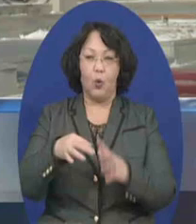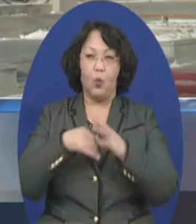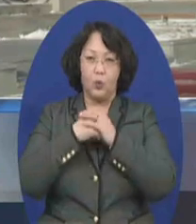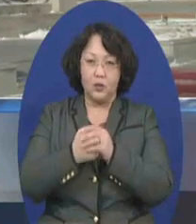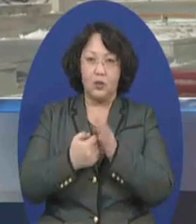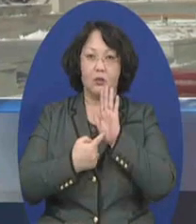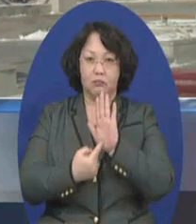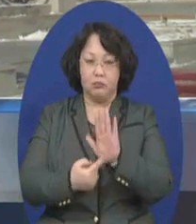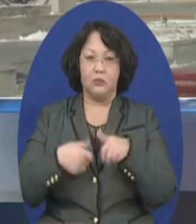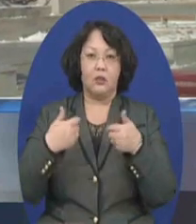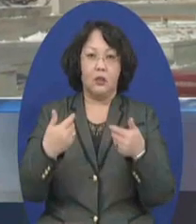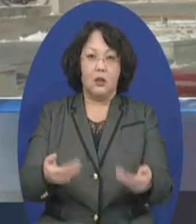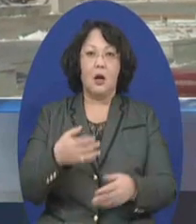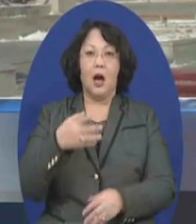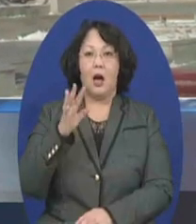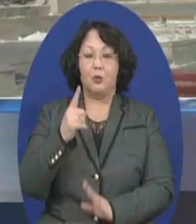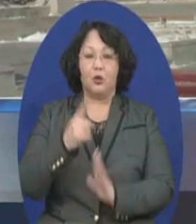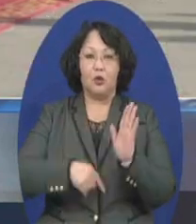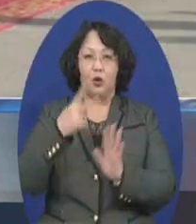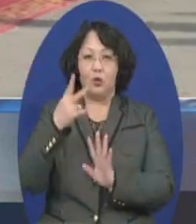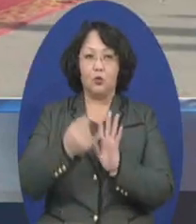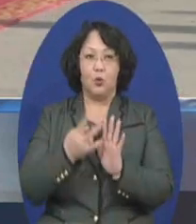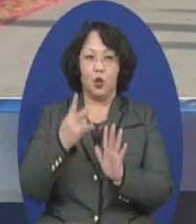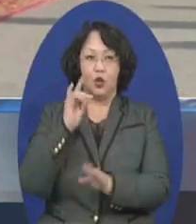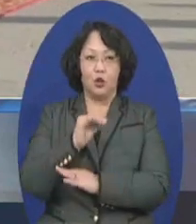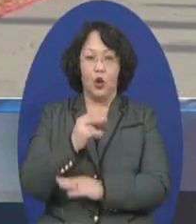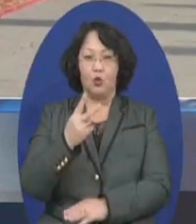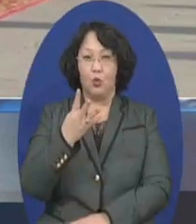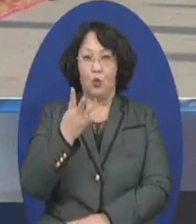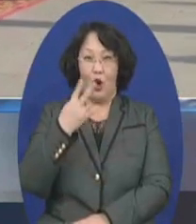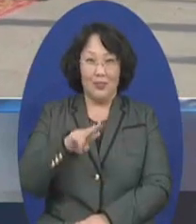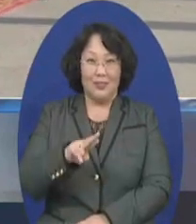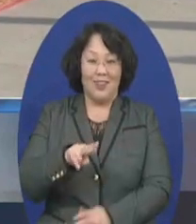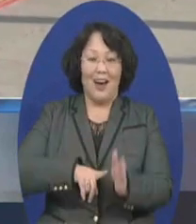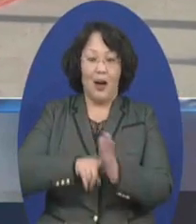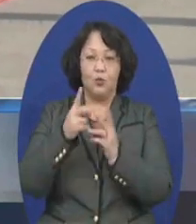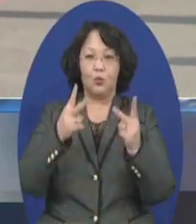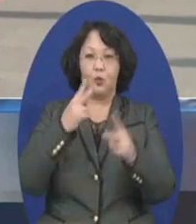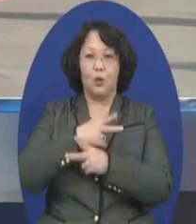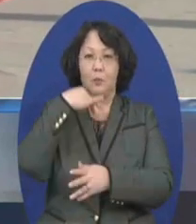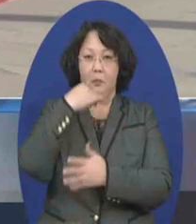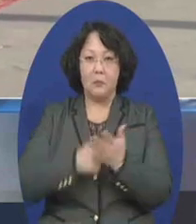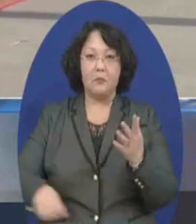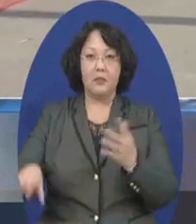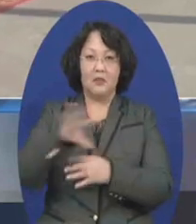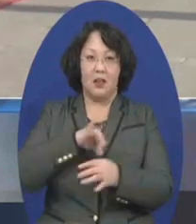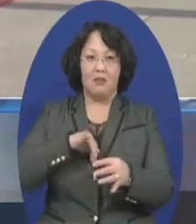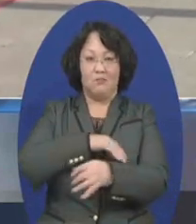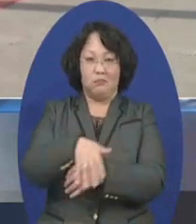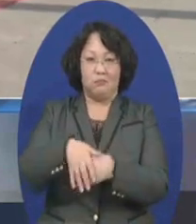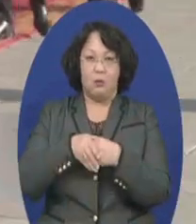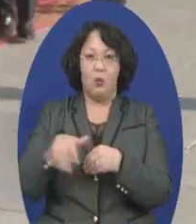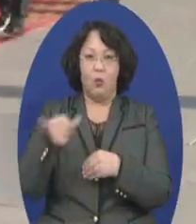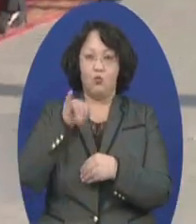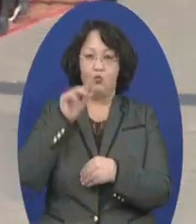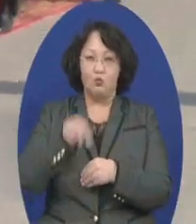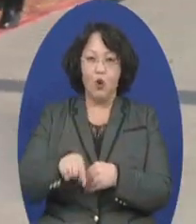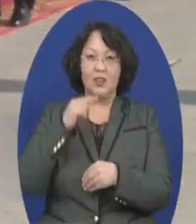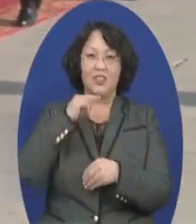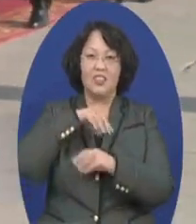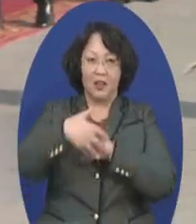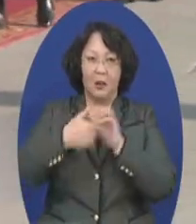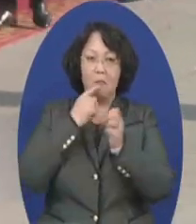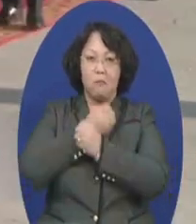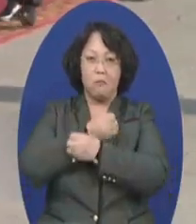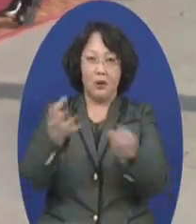Монголчууд 1924 оны 11-р сарын 26-ны өдөр анхдугаар үндсэн хуулиа баталж бүгд найрамдах улсаа тунхагласан түүхтэй юм. Улсын анхдугаар